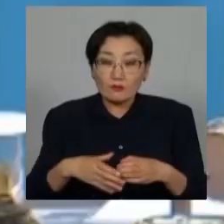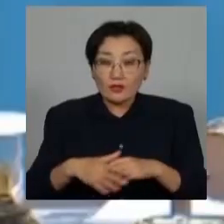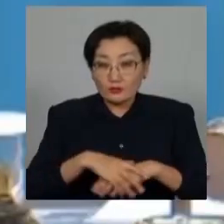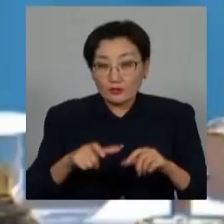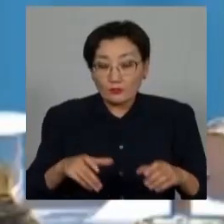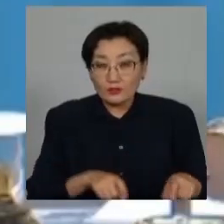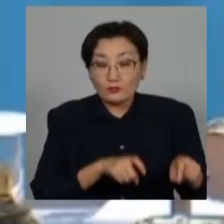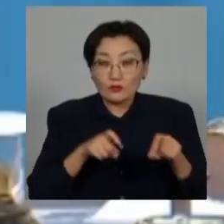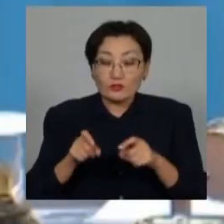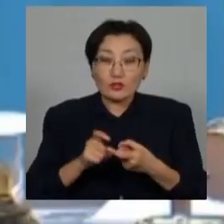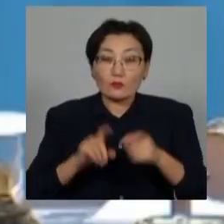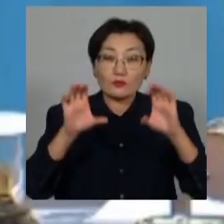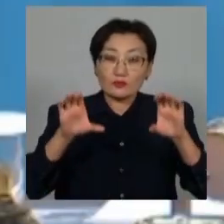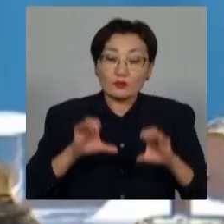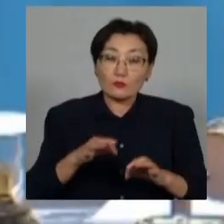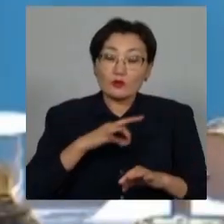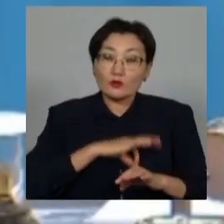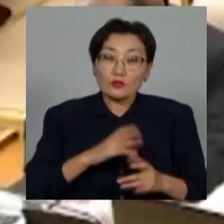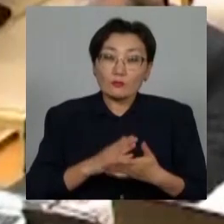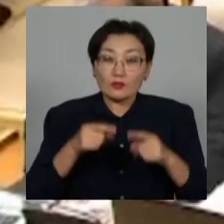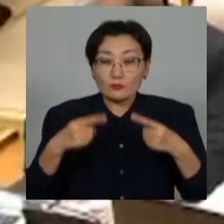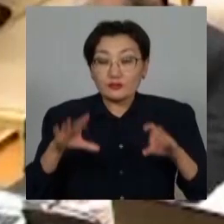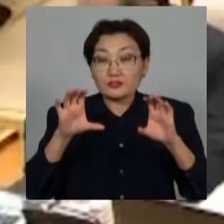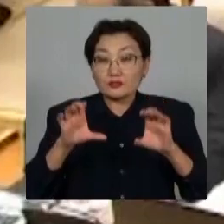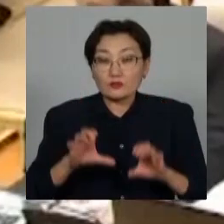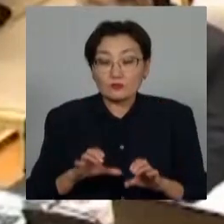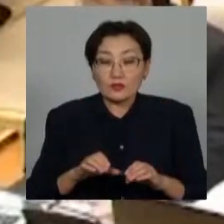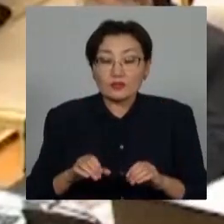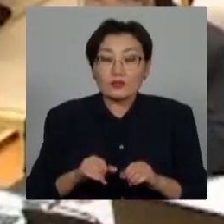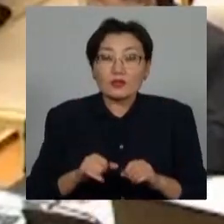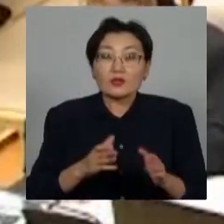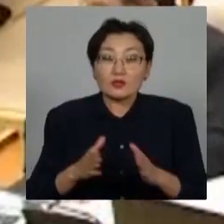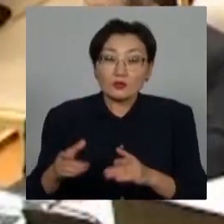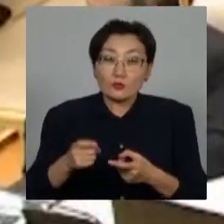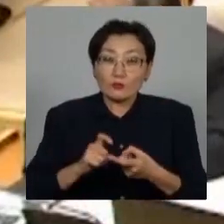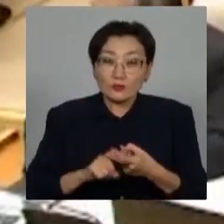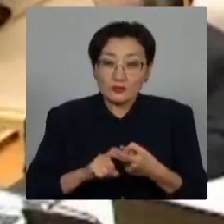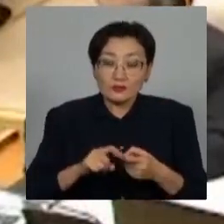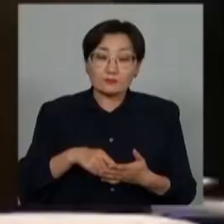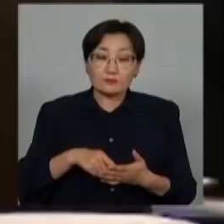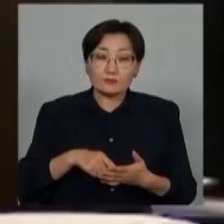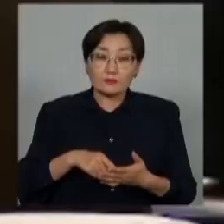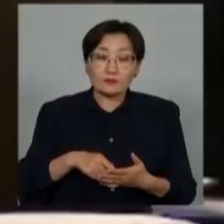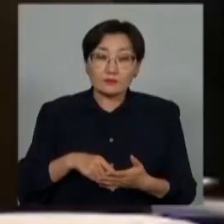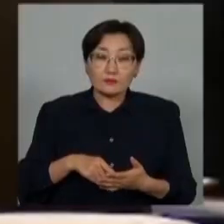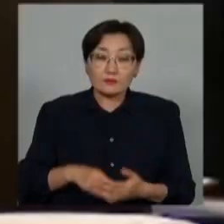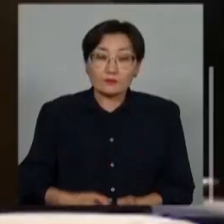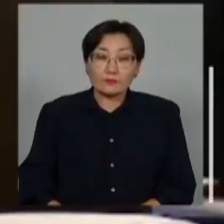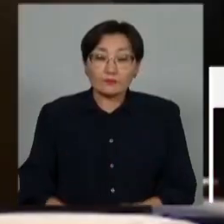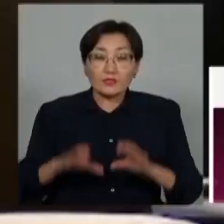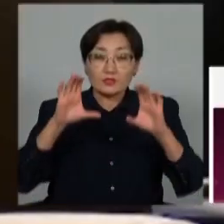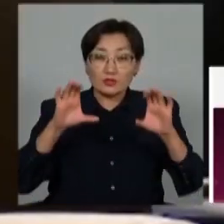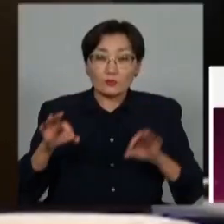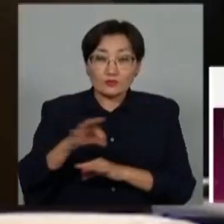халықтың көші-қоны туралы заңды және қолданыстағы өзге де заңдарды жетілдіру мақсатында әзірлеген. Заң